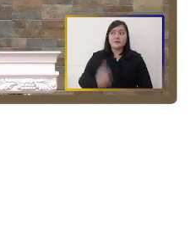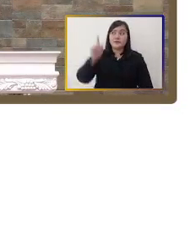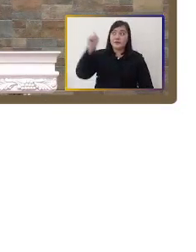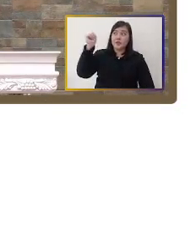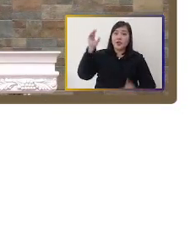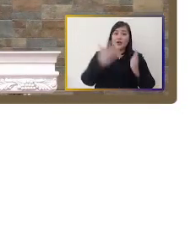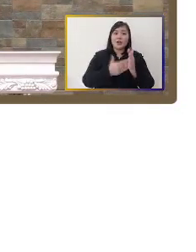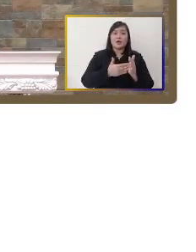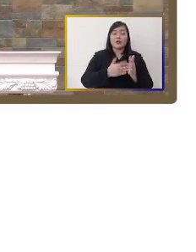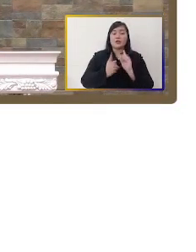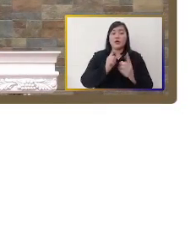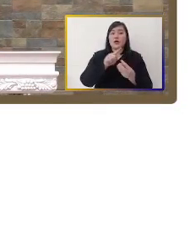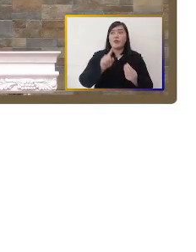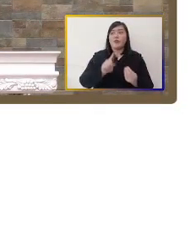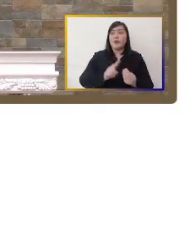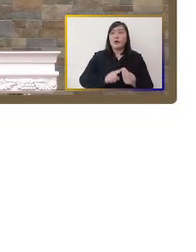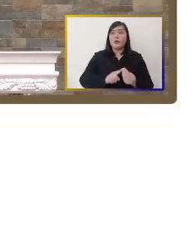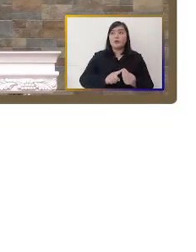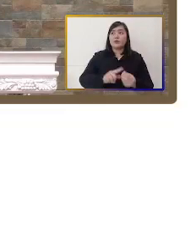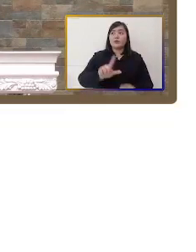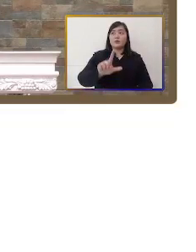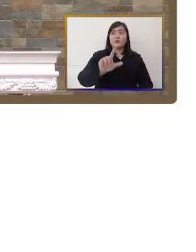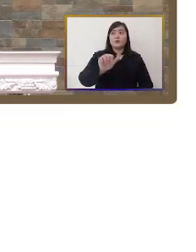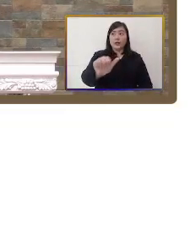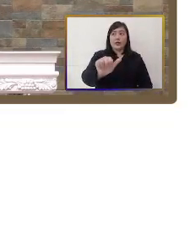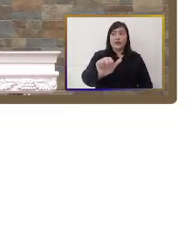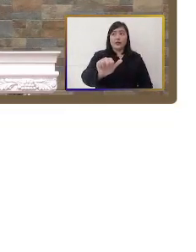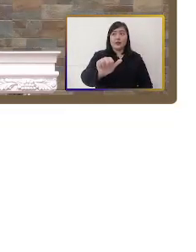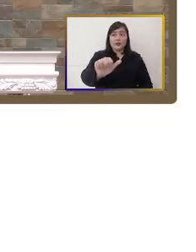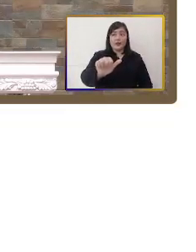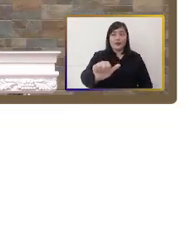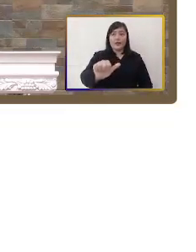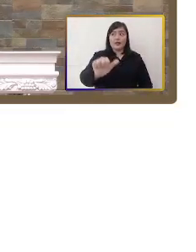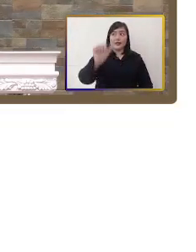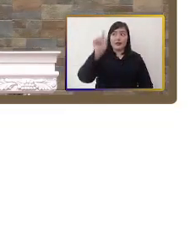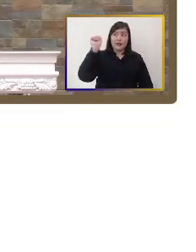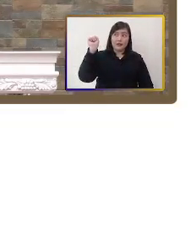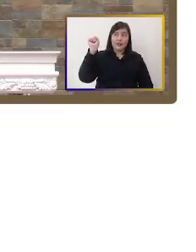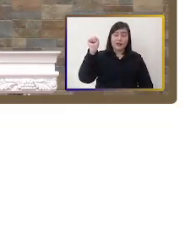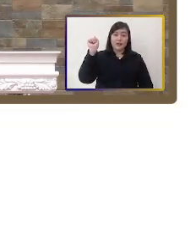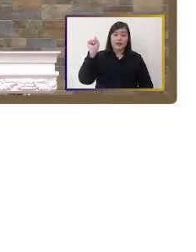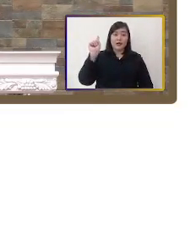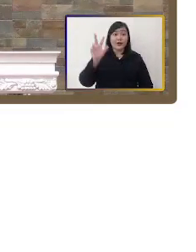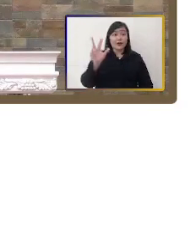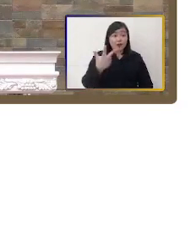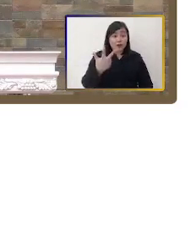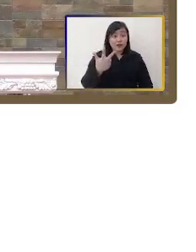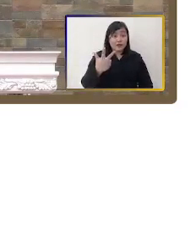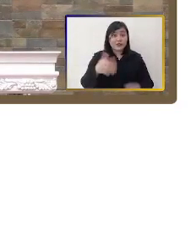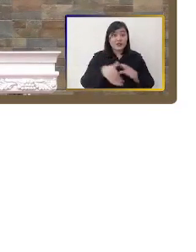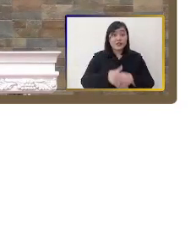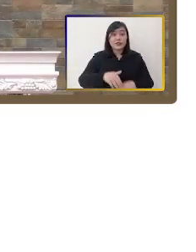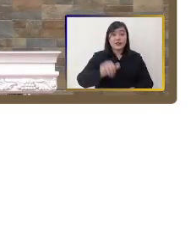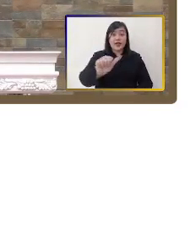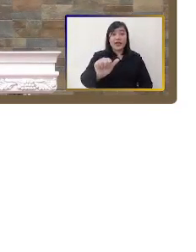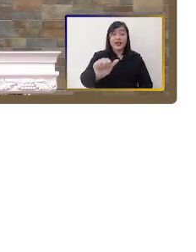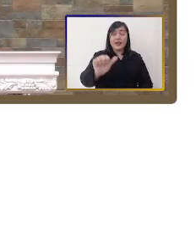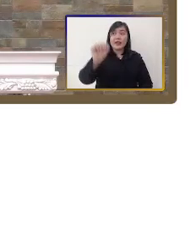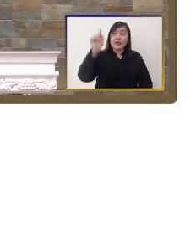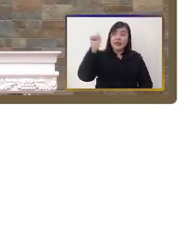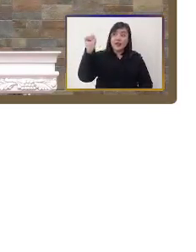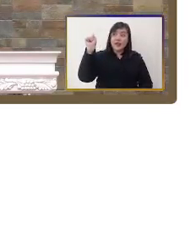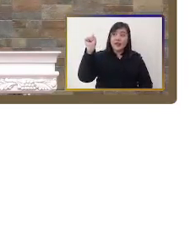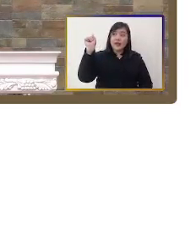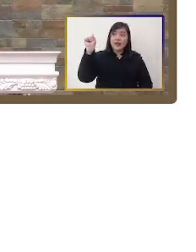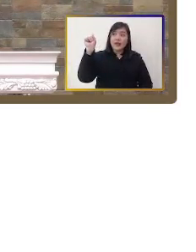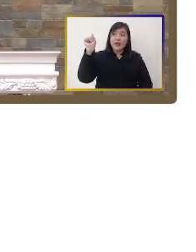nasa primitive church history. You see, nakita nyo po, nasa pangatlo sila. Rise pa lamang sila sa 3rd century. Nasa